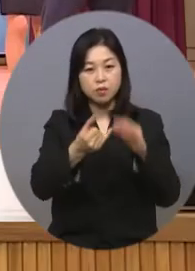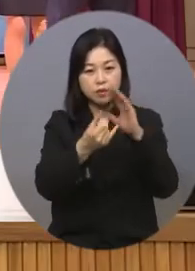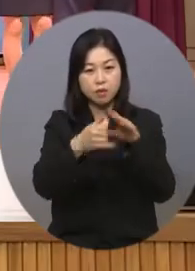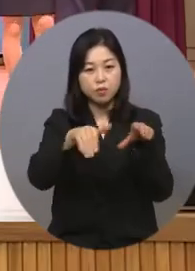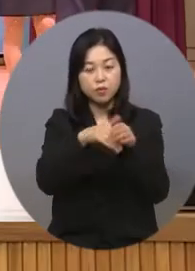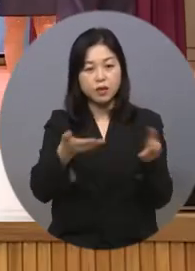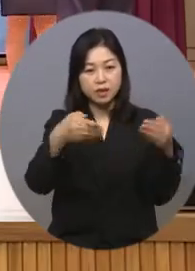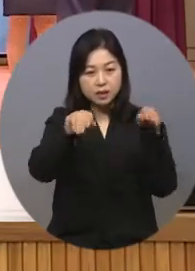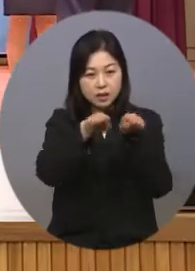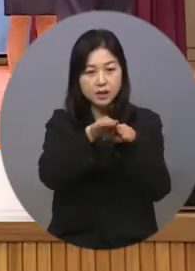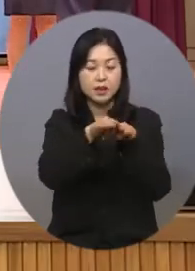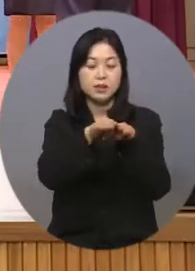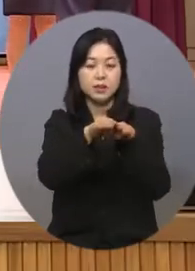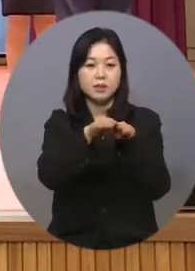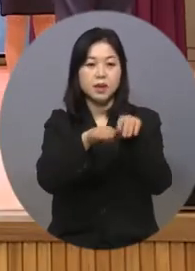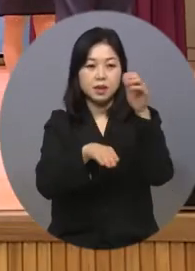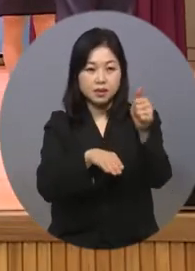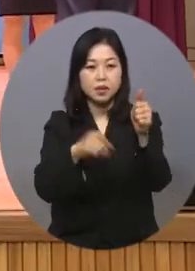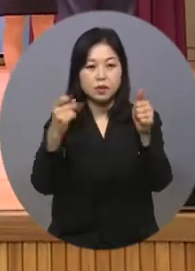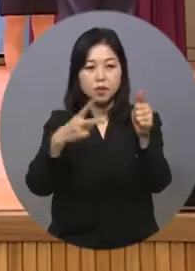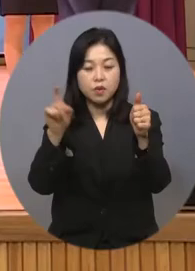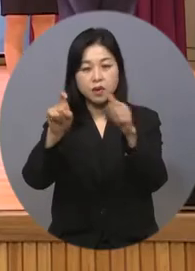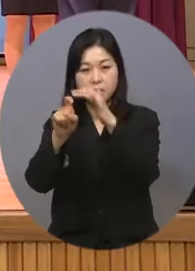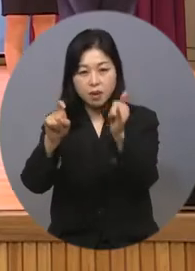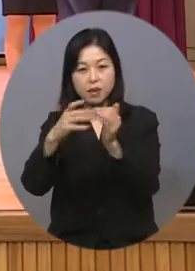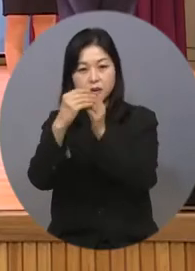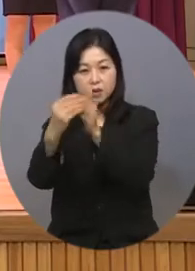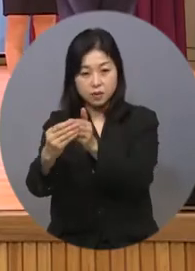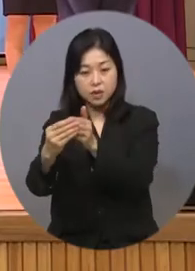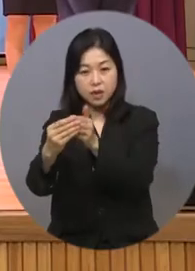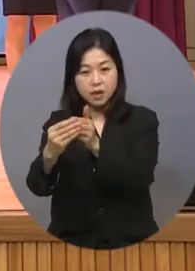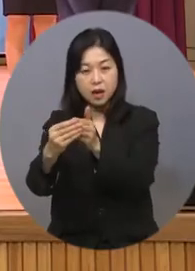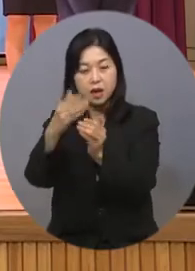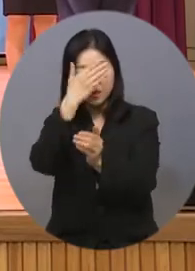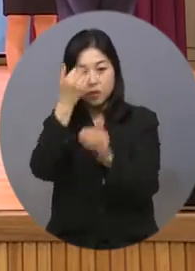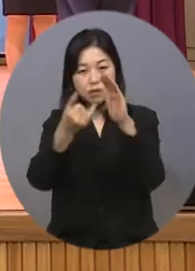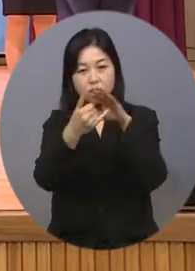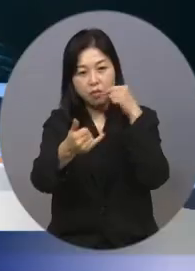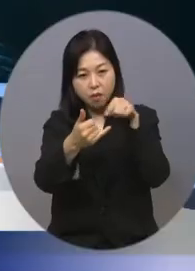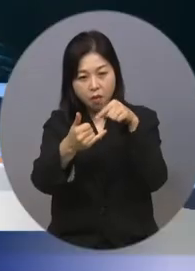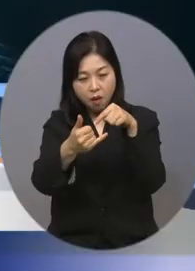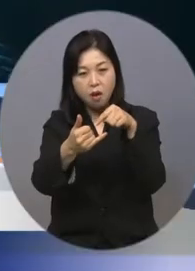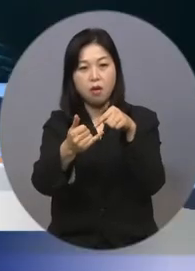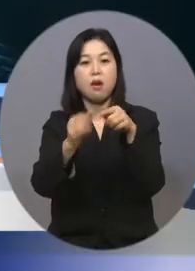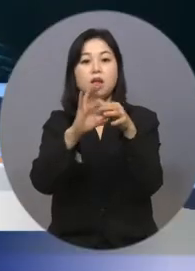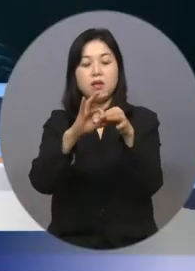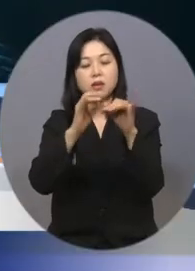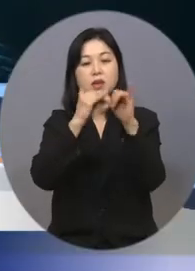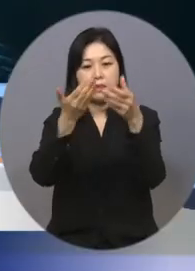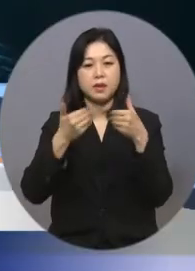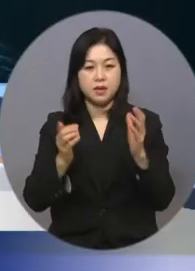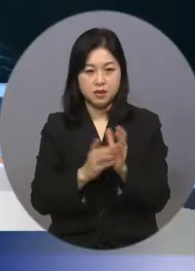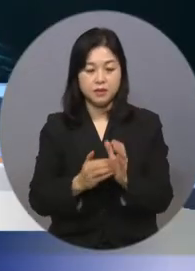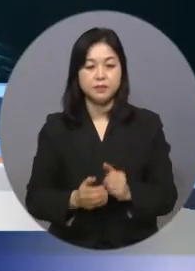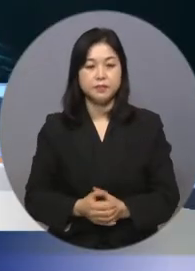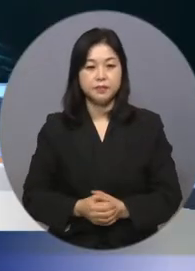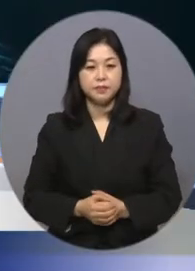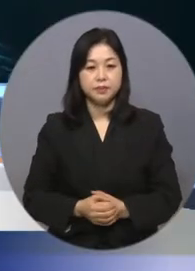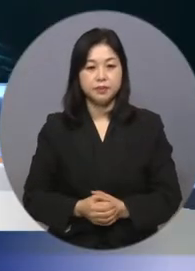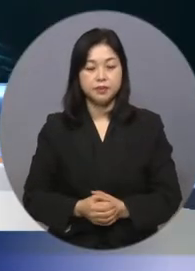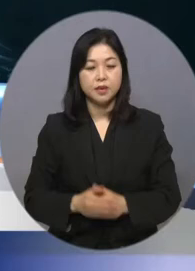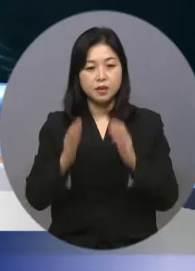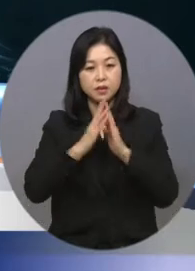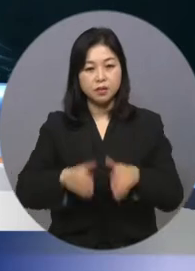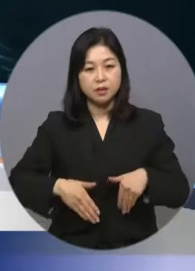비롯한 10명의 지도자가 모범 청소년 지도자 표창을 받았습니다. 전남 순천시가